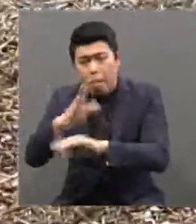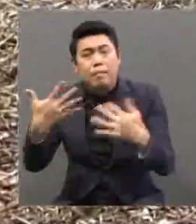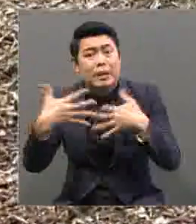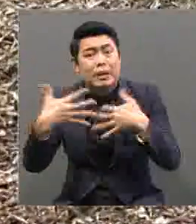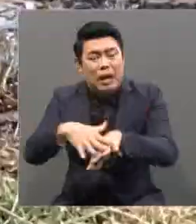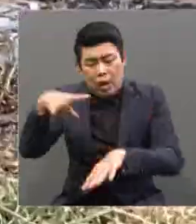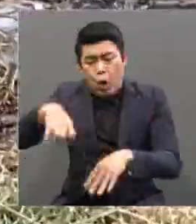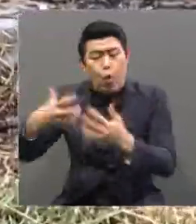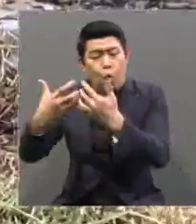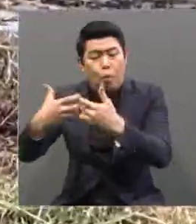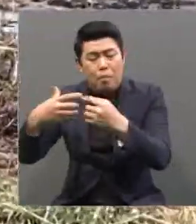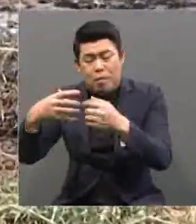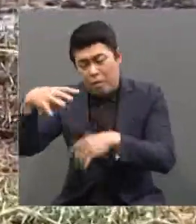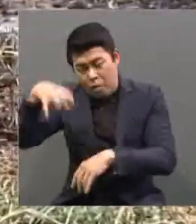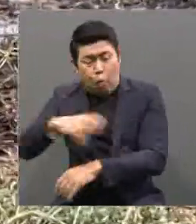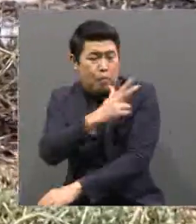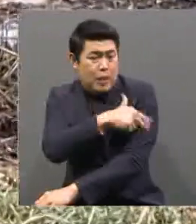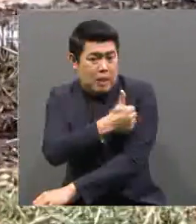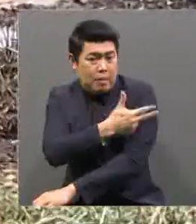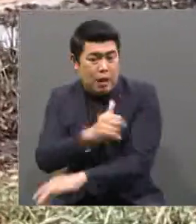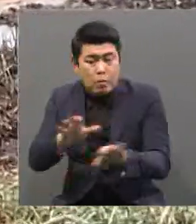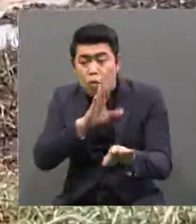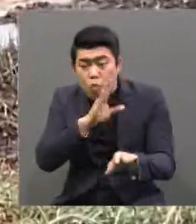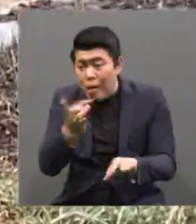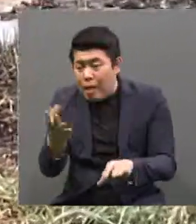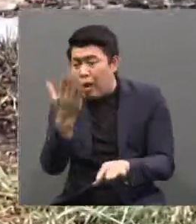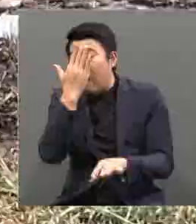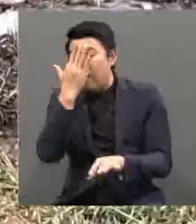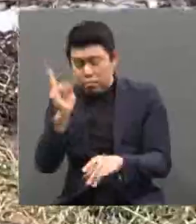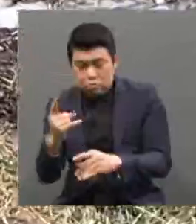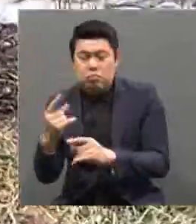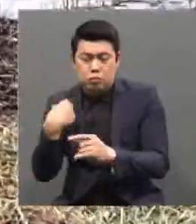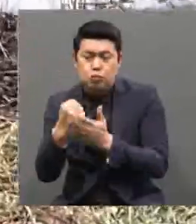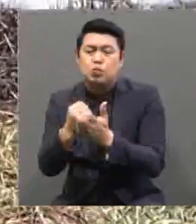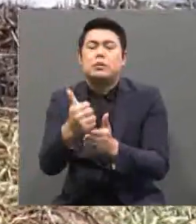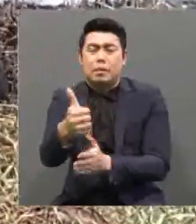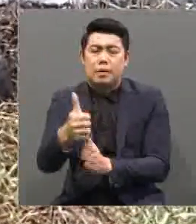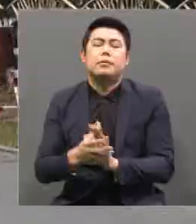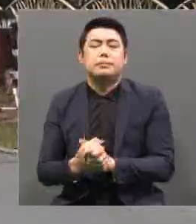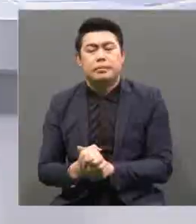สานโรงพยาบาลในพื้นที่และให้เตรียมรับสถานการณ์ถ้าหากมีอะไรเปลี่ยนแปลงเกิดขึ้นนะคะ